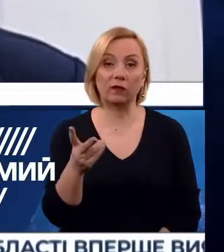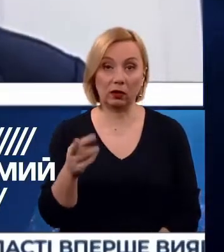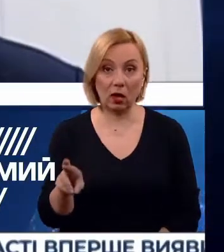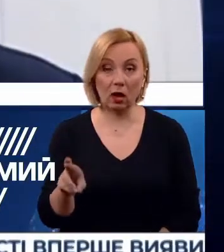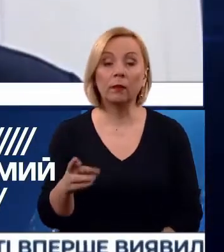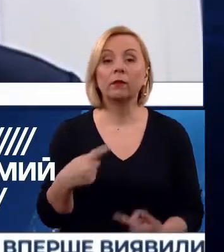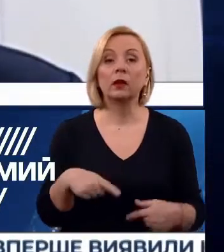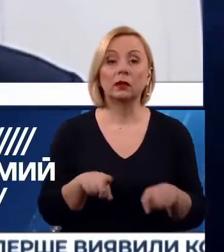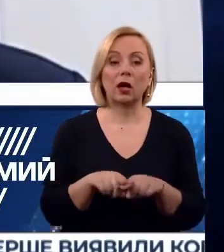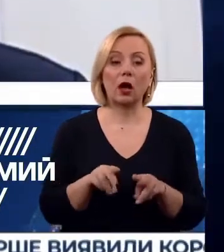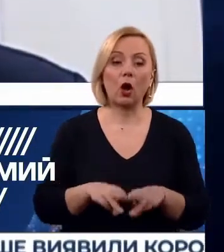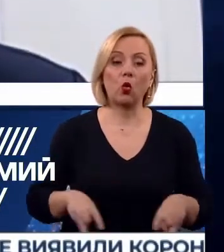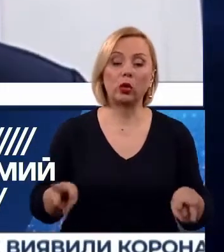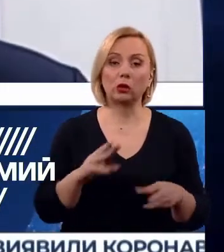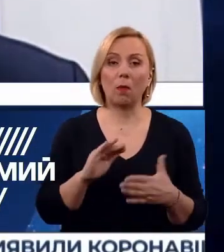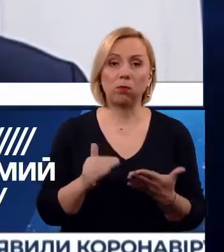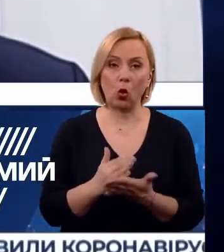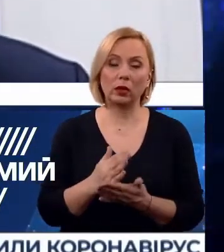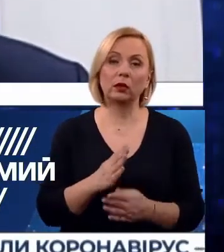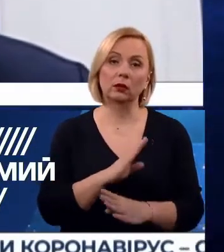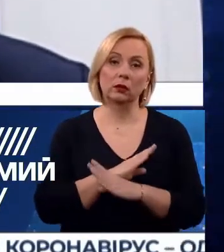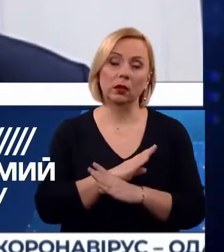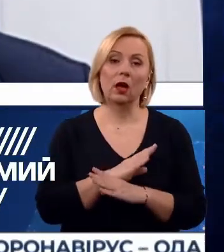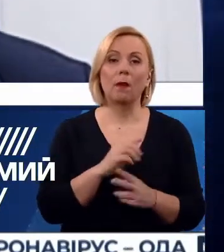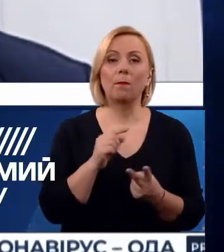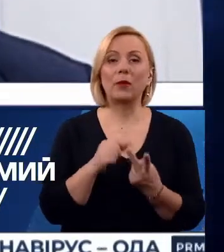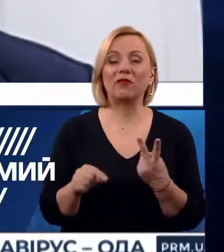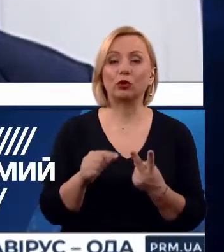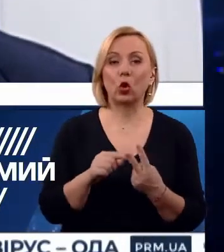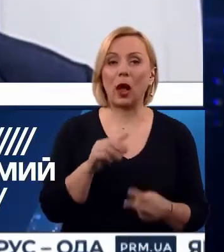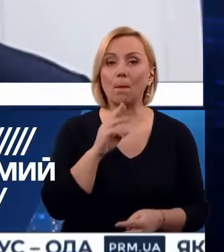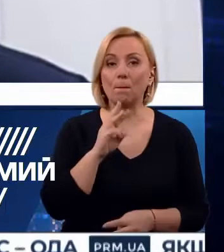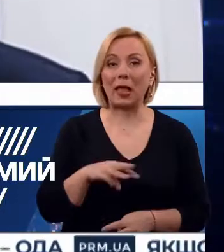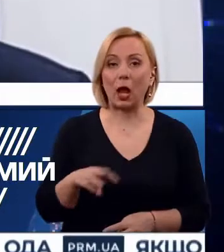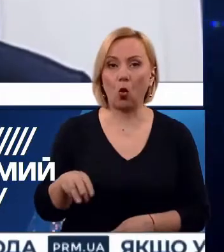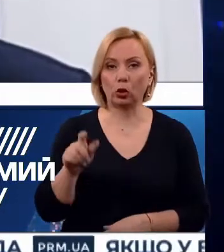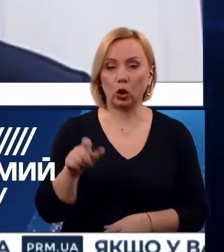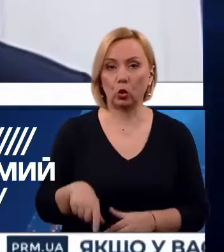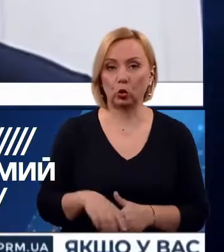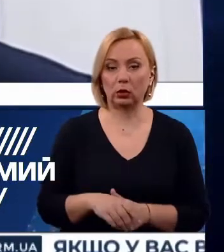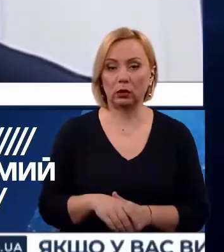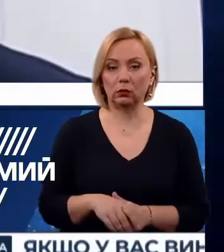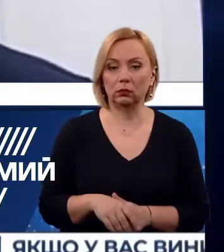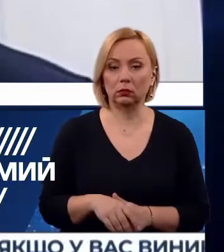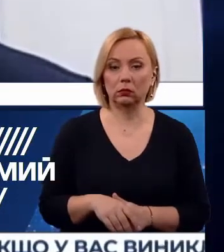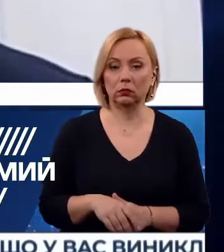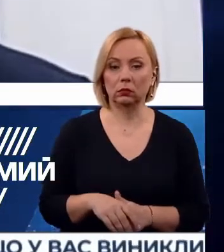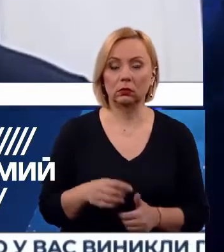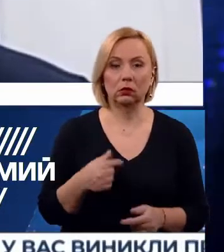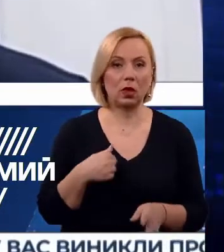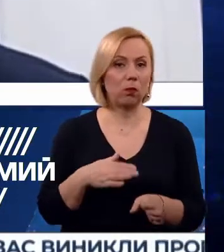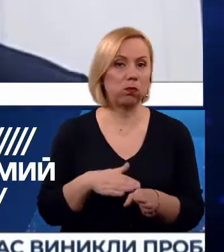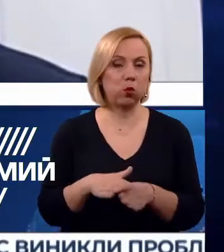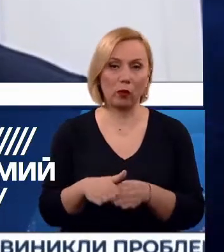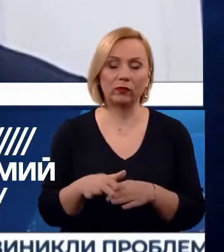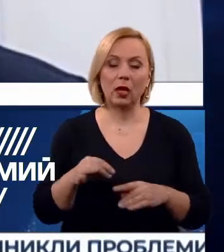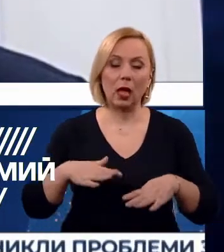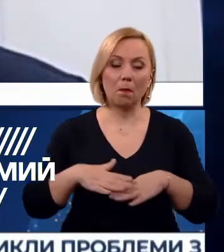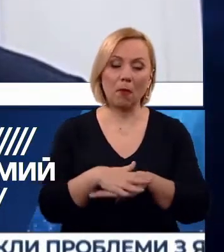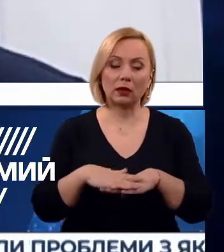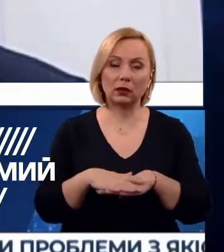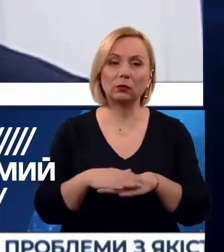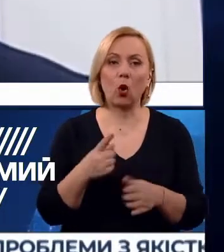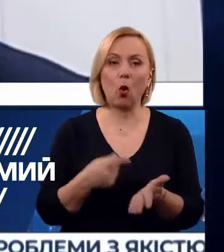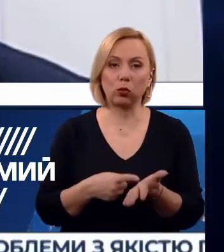урядової політики в нас помре 1,5 мільйона людей. Тому я повністю і математично обґрунтовую, що потрібно